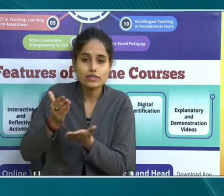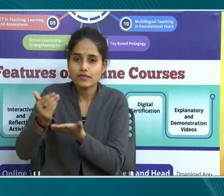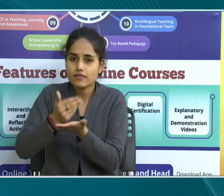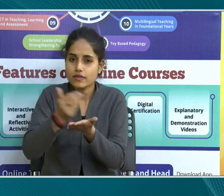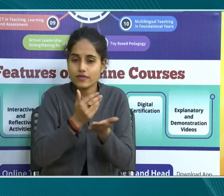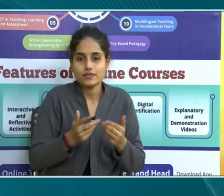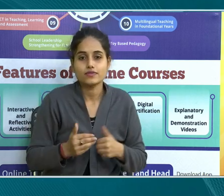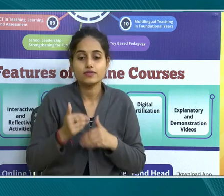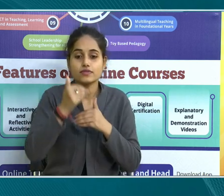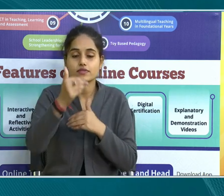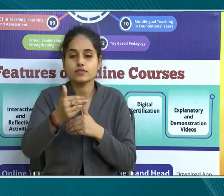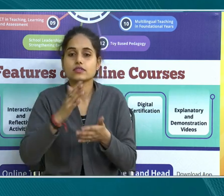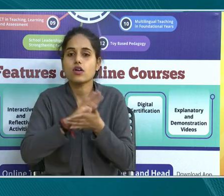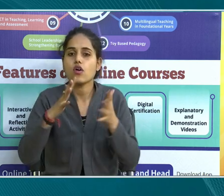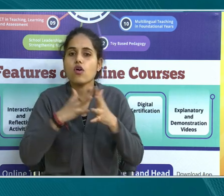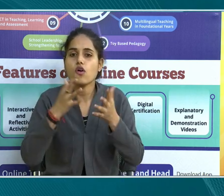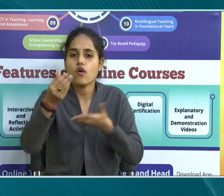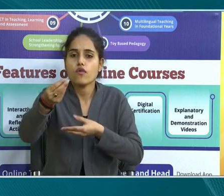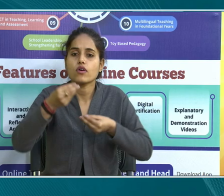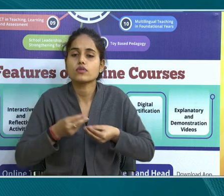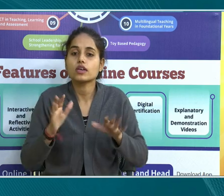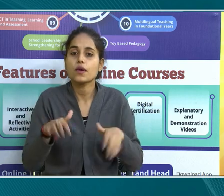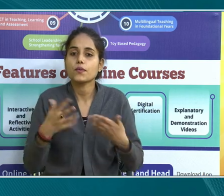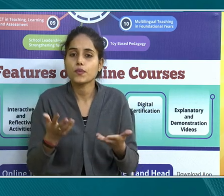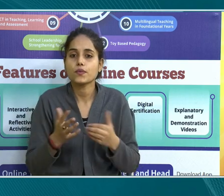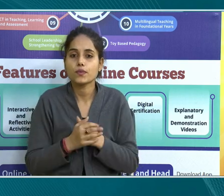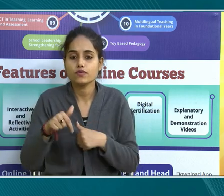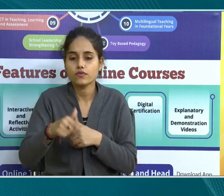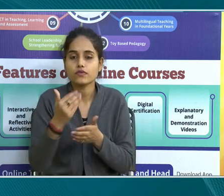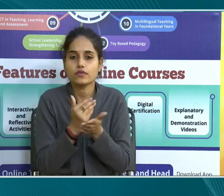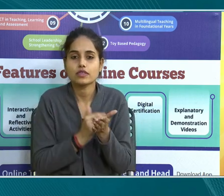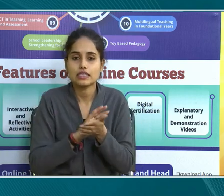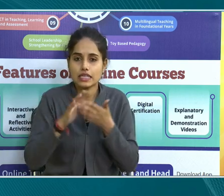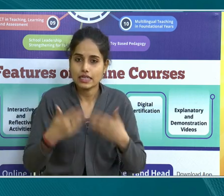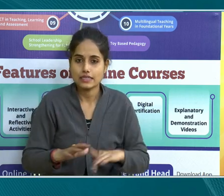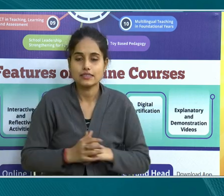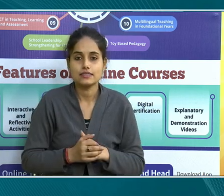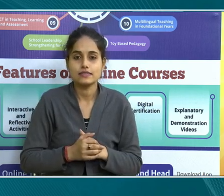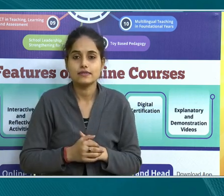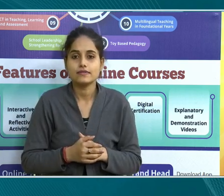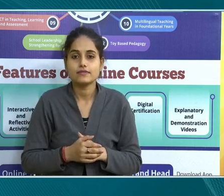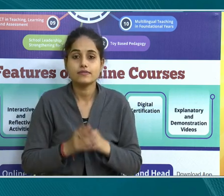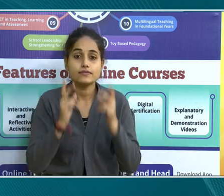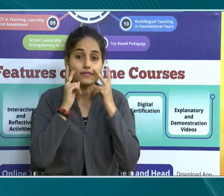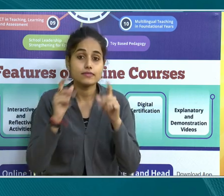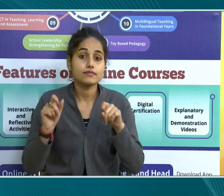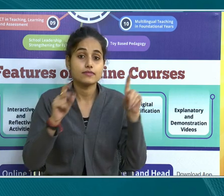जाएगा चलिए आगे देखते हैं होमवक सब्मिट कैसे करना यह देख लेते हैं जल्दी से फिर अपना सेशन हम कंक्लूर करते हैं स्क्रीन